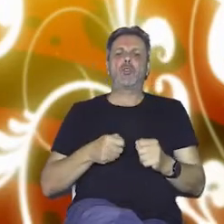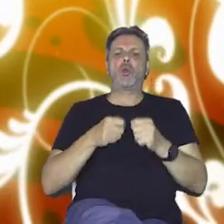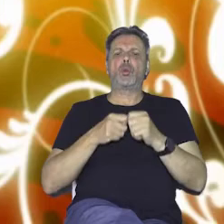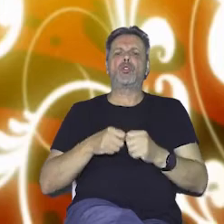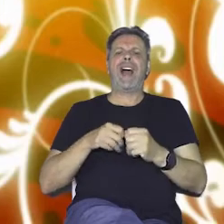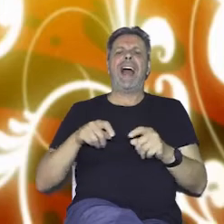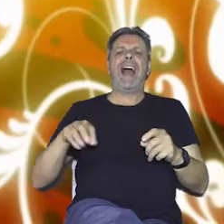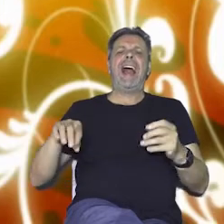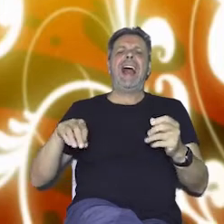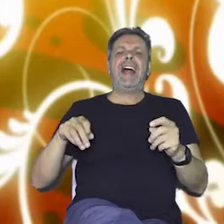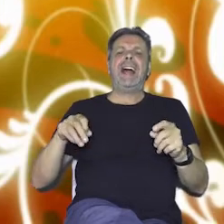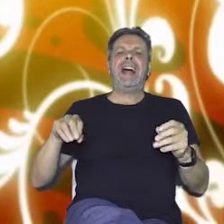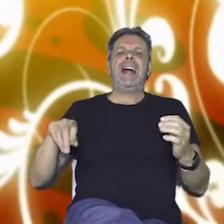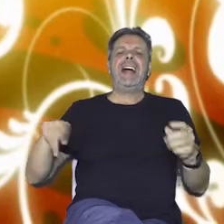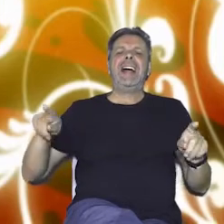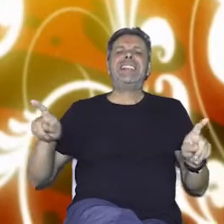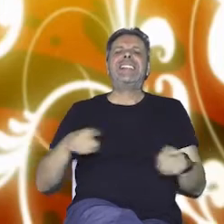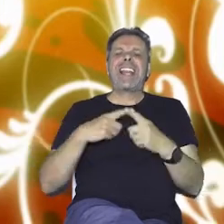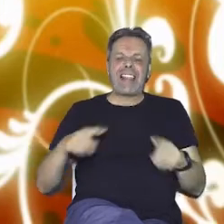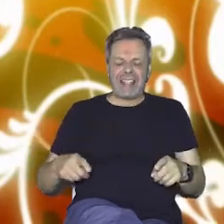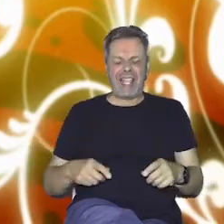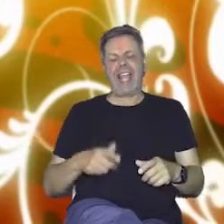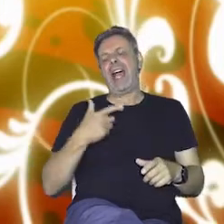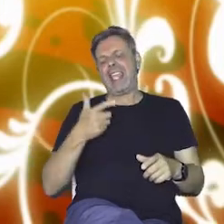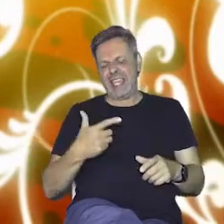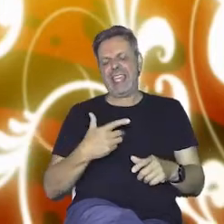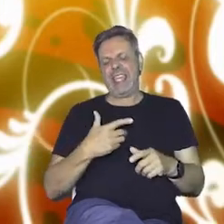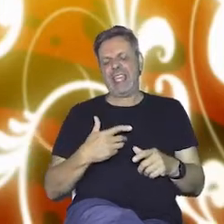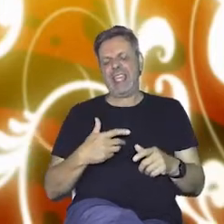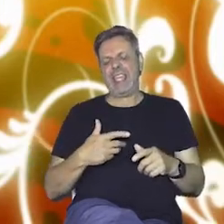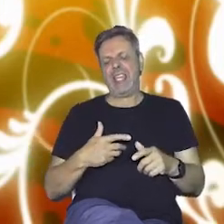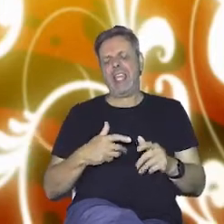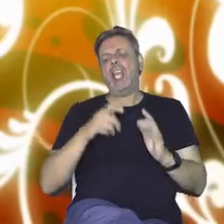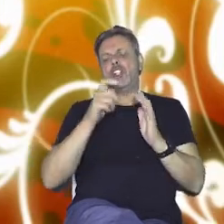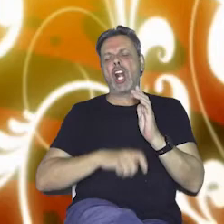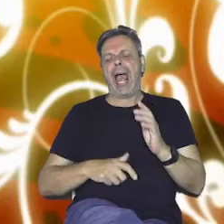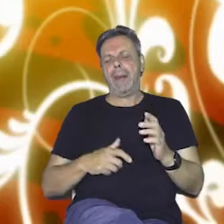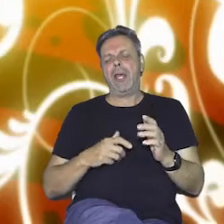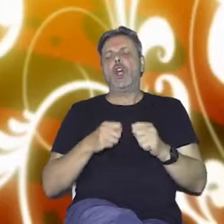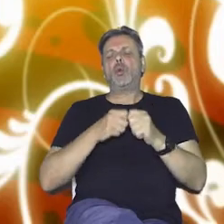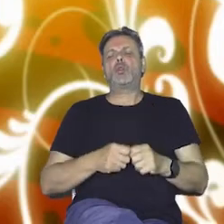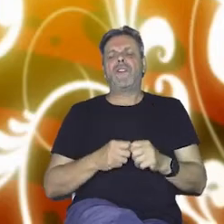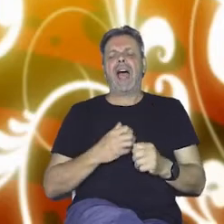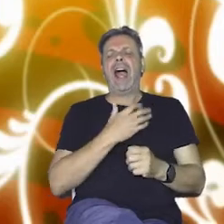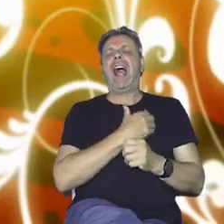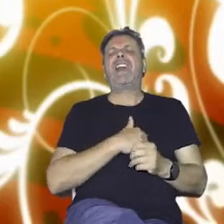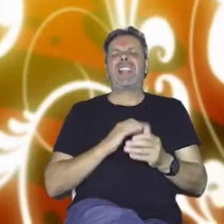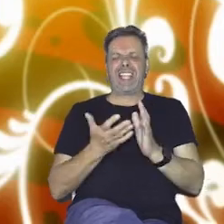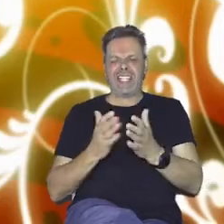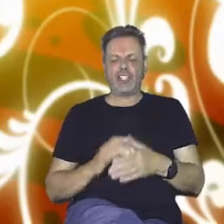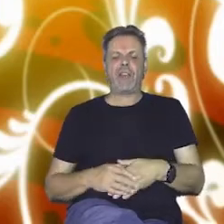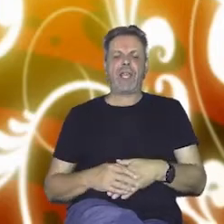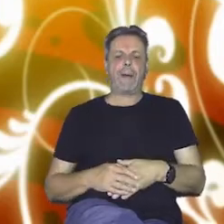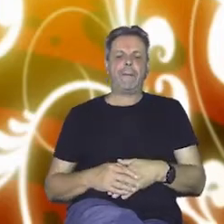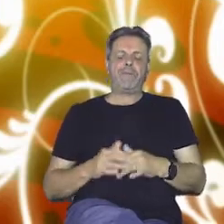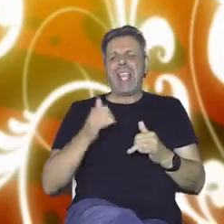skladatelja i društva književnika, hrvatskih književnika. To sam sad izgovorila, da, sve što je jako važno za tebe. A sad